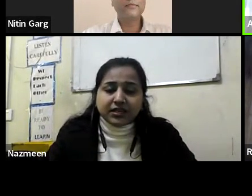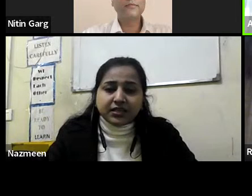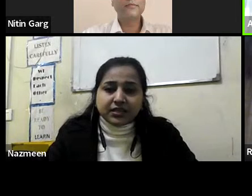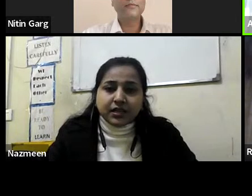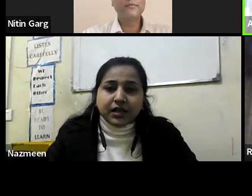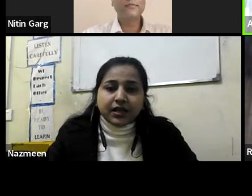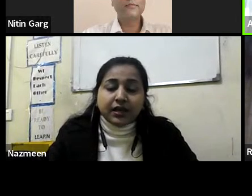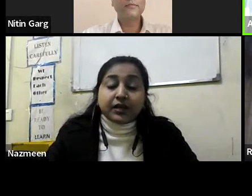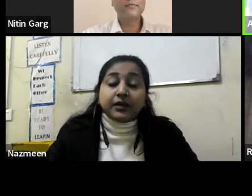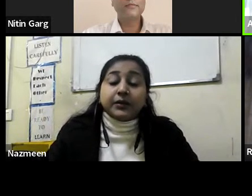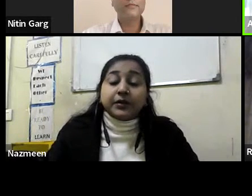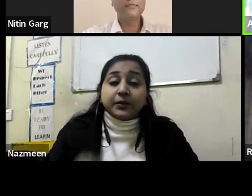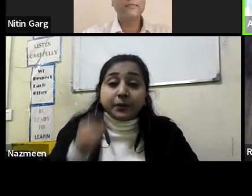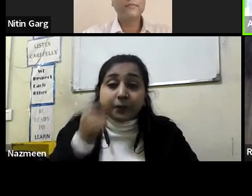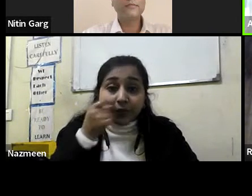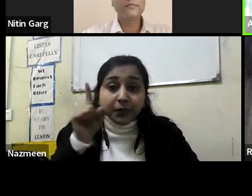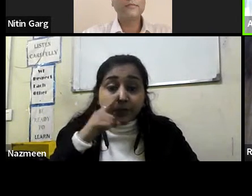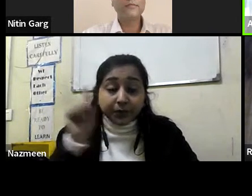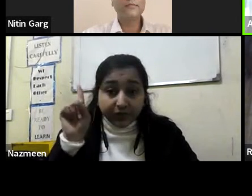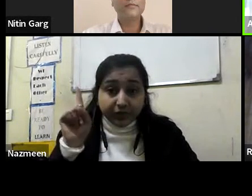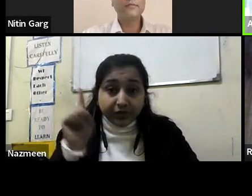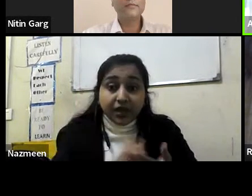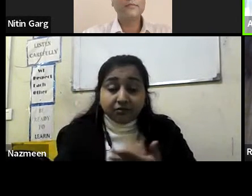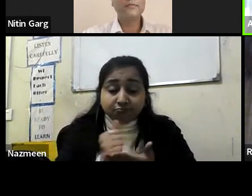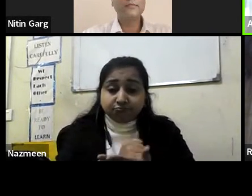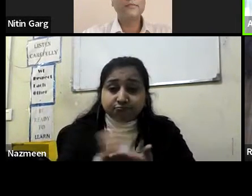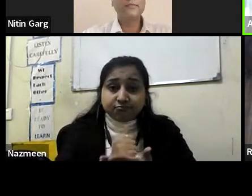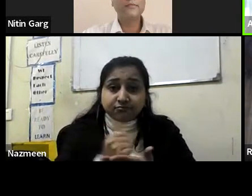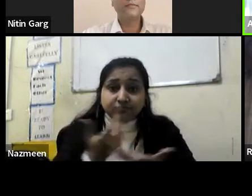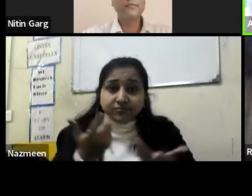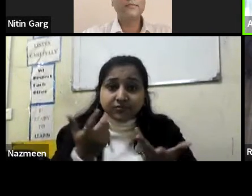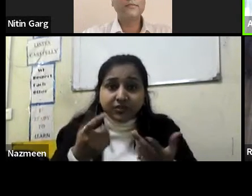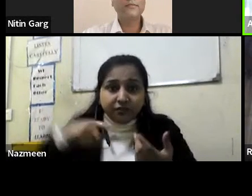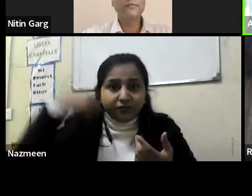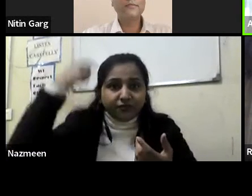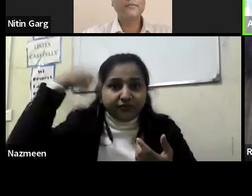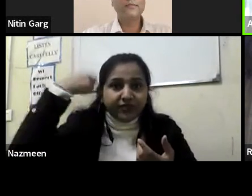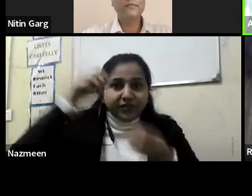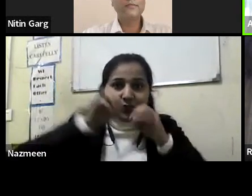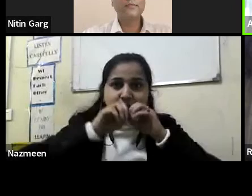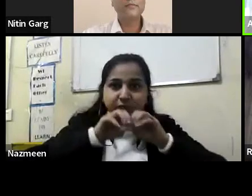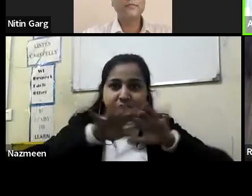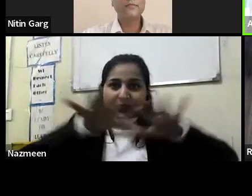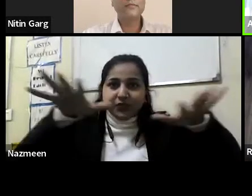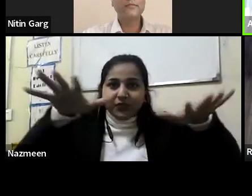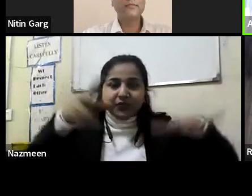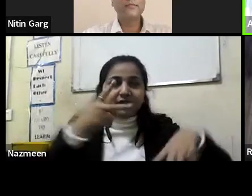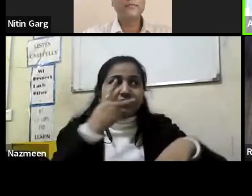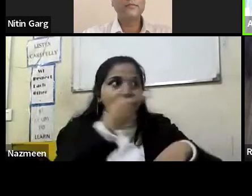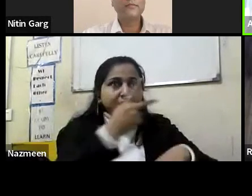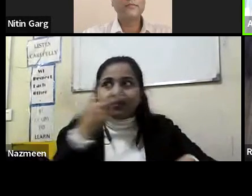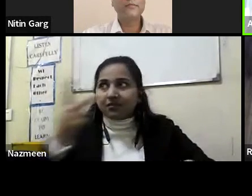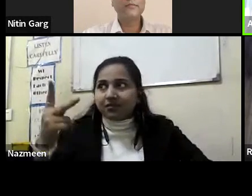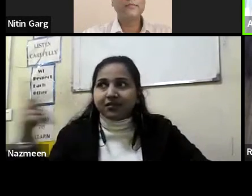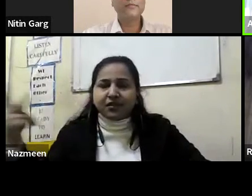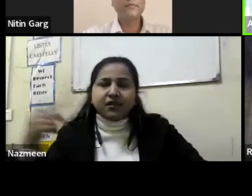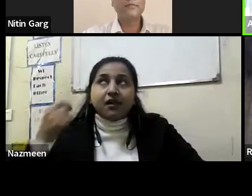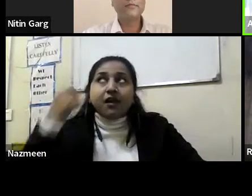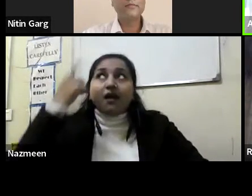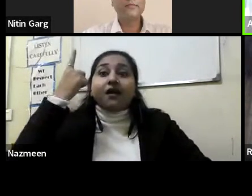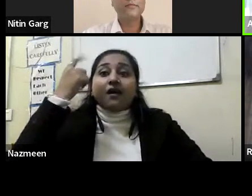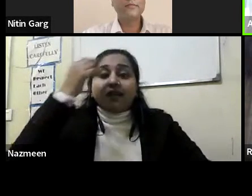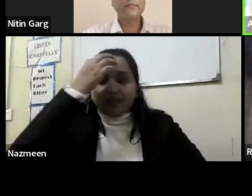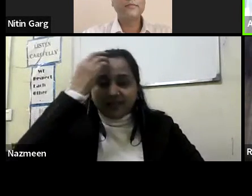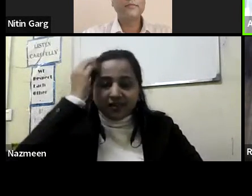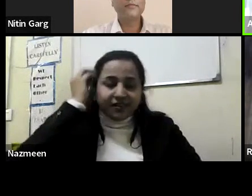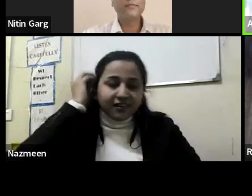सेपरेटली पेरेंट्स को, और पेरेंट्स उनको कराते थे और उसका वीडियो ये लोग जो एक्सपर्ट्स हैं वो देखते थे। उससे उनको मालूम पड़ जाता था कि